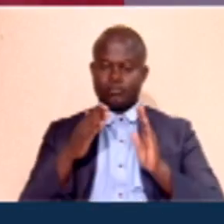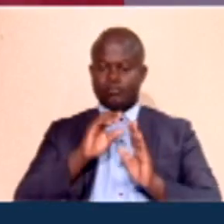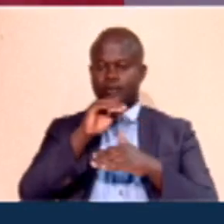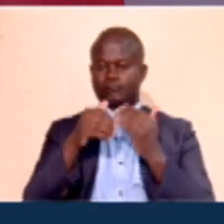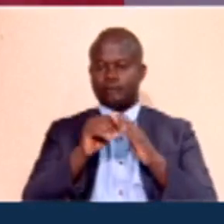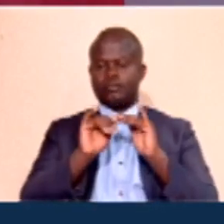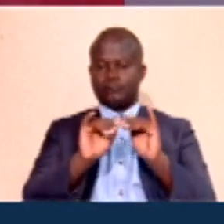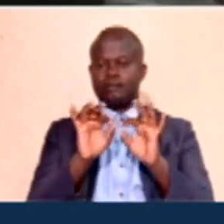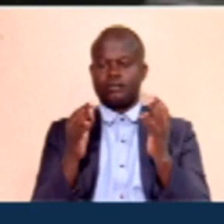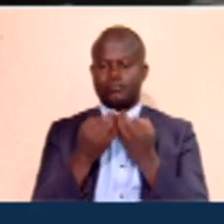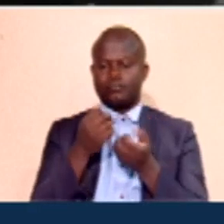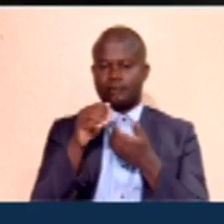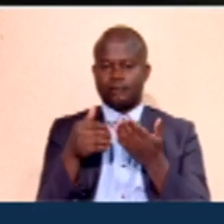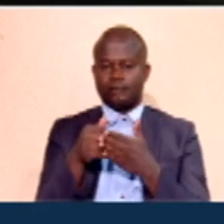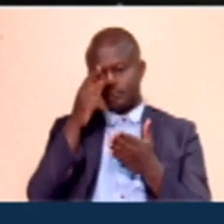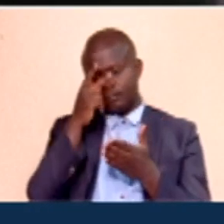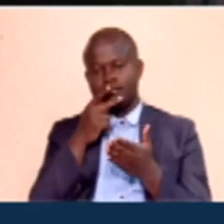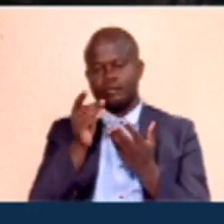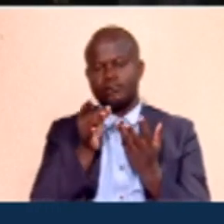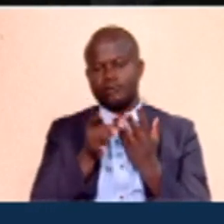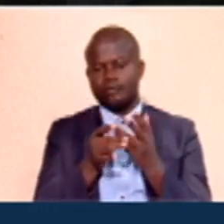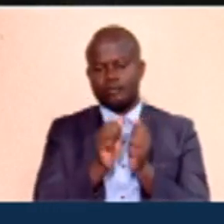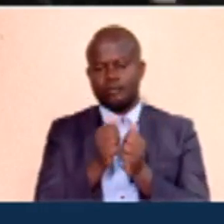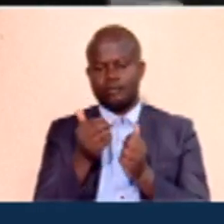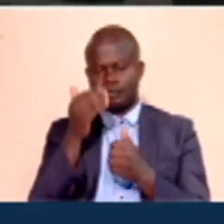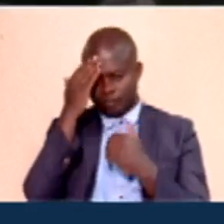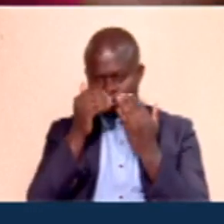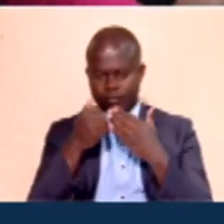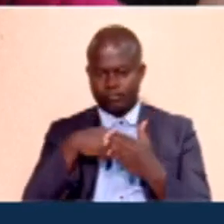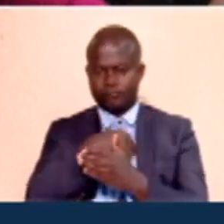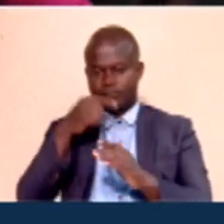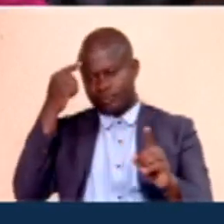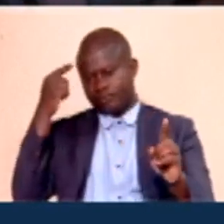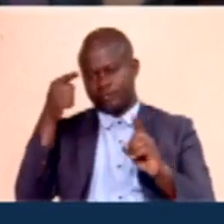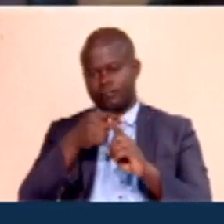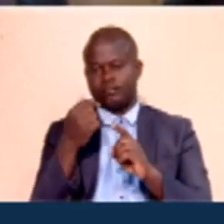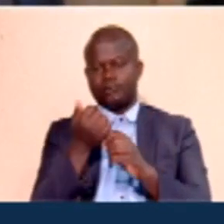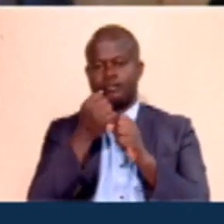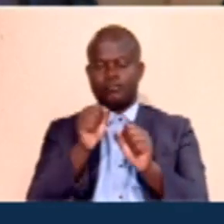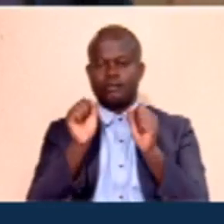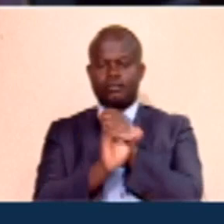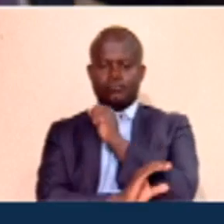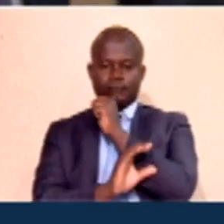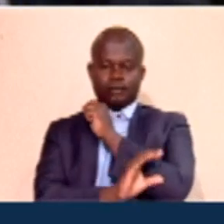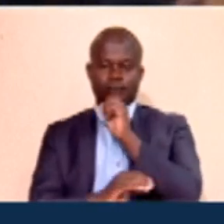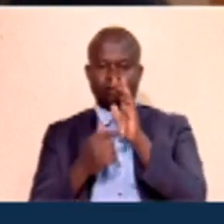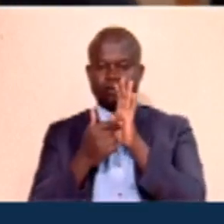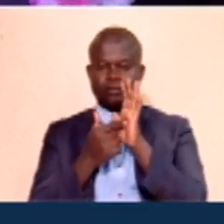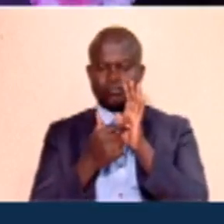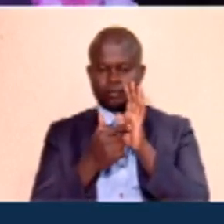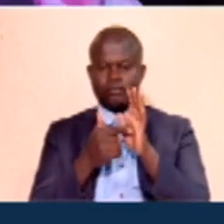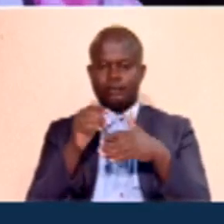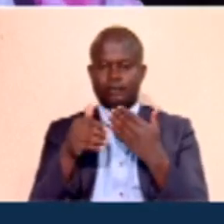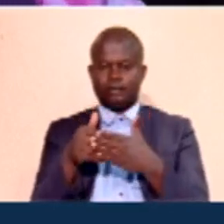basiga imiryango yabo, ababyeyi, abo bashakanye n'abana, kuko bari bafite intego imwe yo kubohora igihugu. Yagaragaje ko nyuma yo